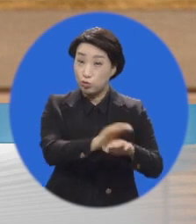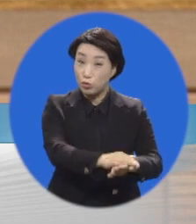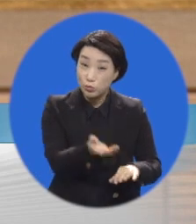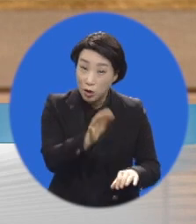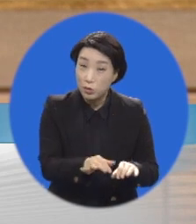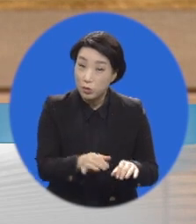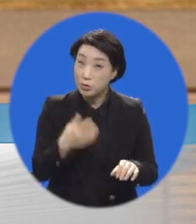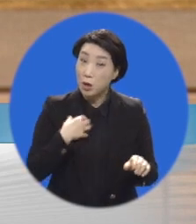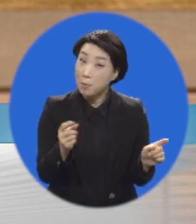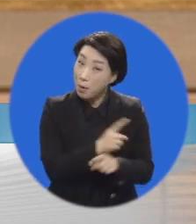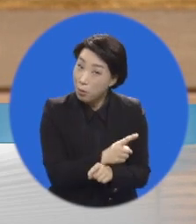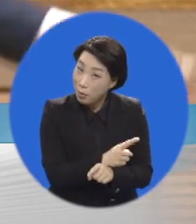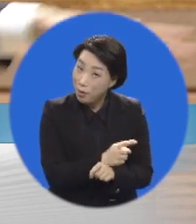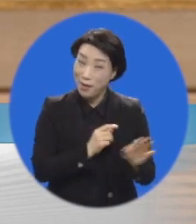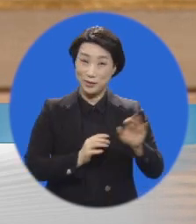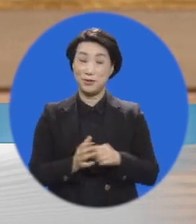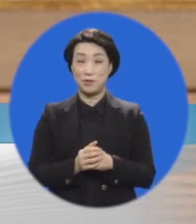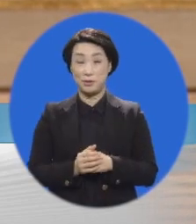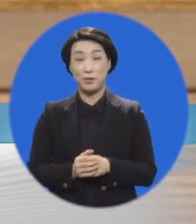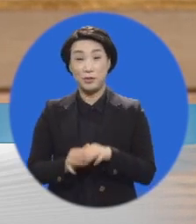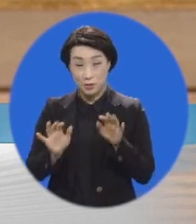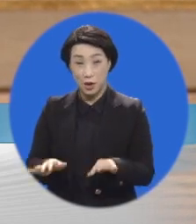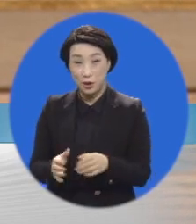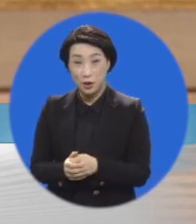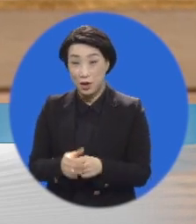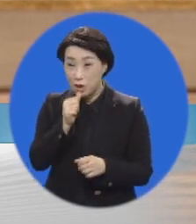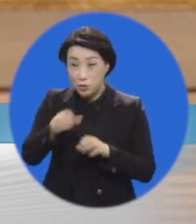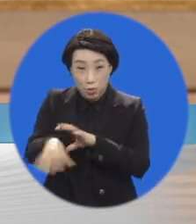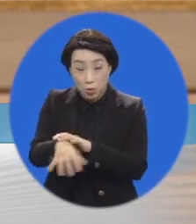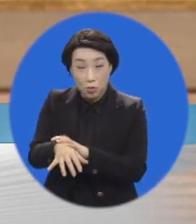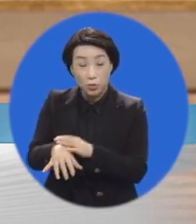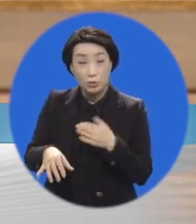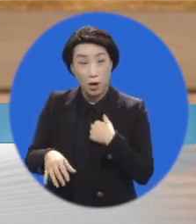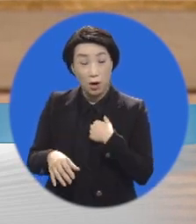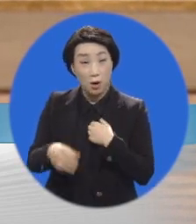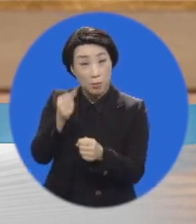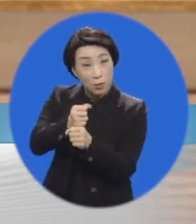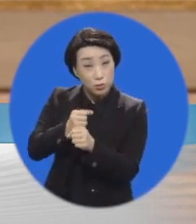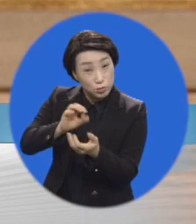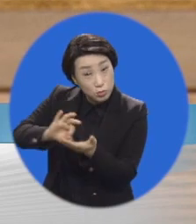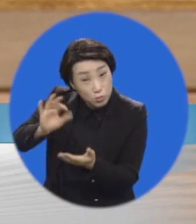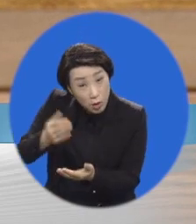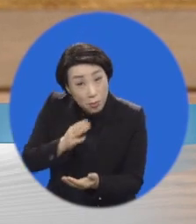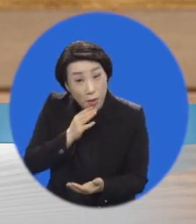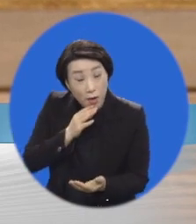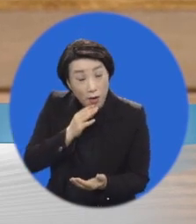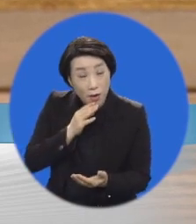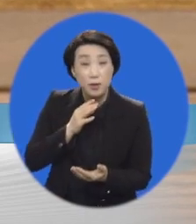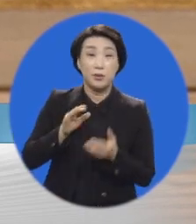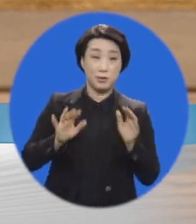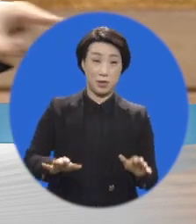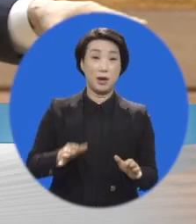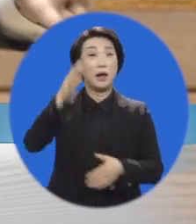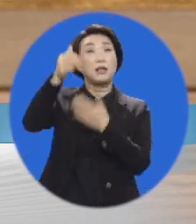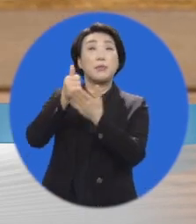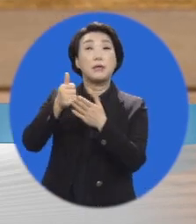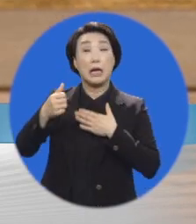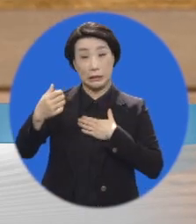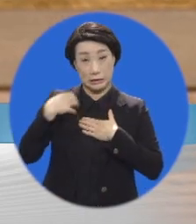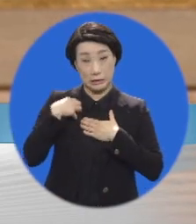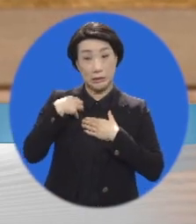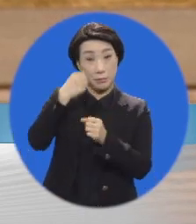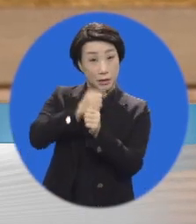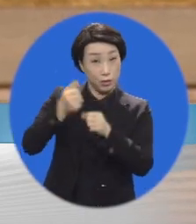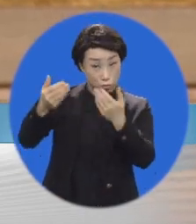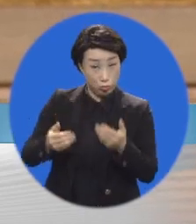그런 거 바꾸고 부려먹는 종은 새로 만들어 쓰면 되는 거지 내가 창조자라면 우리는 한 번 하나님 나의 신분을